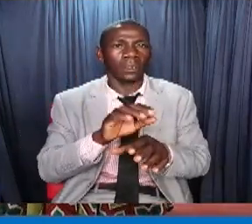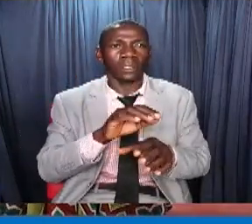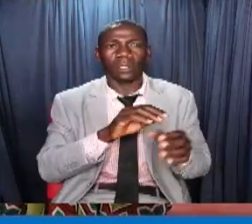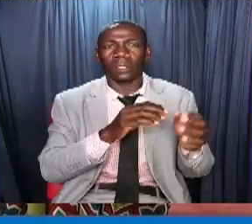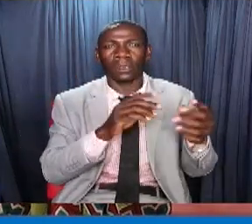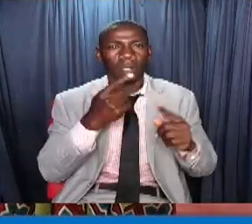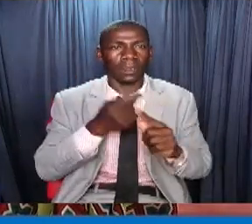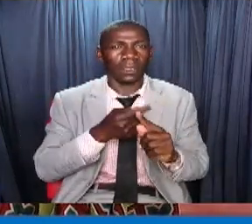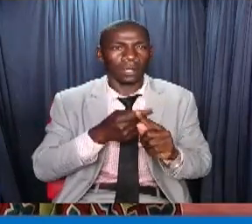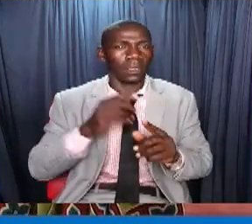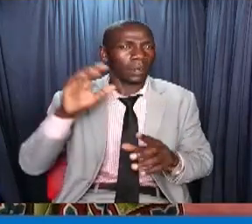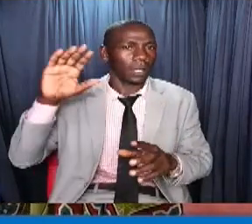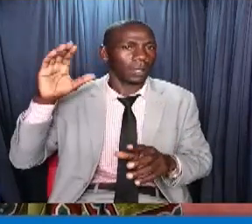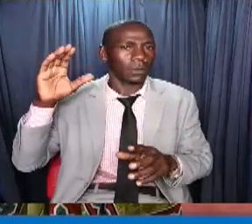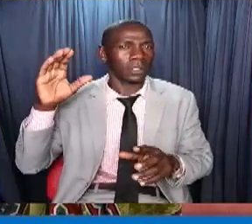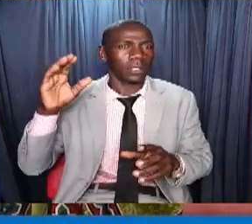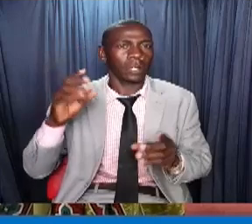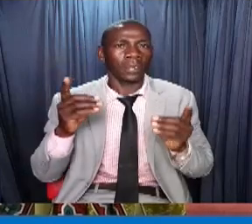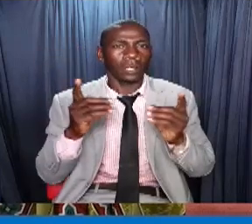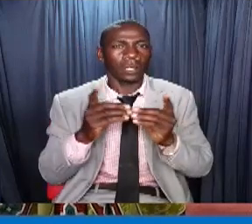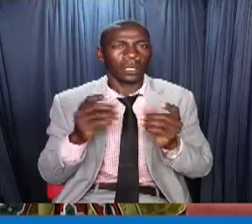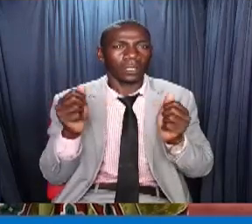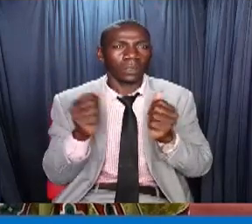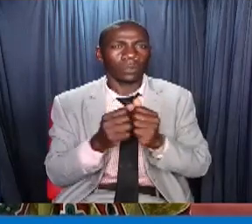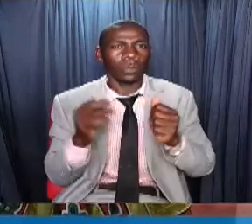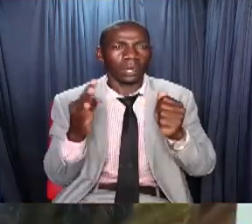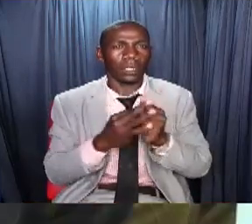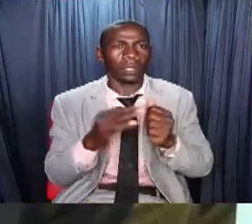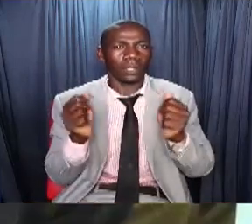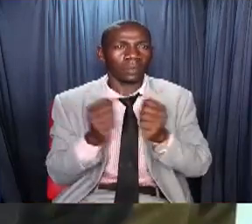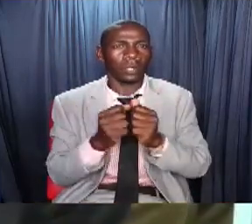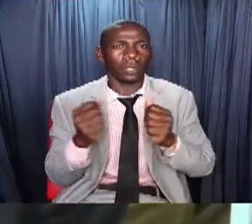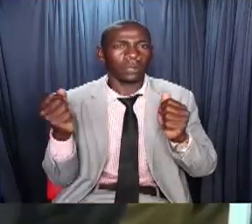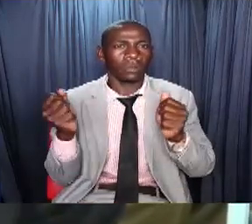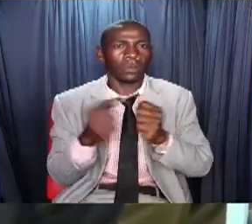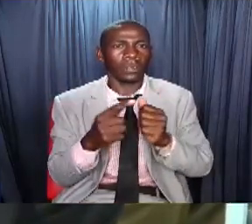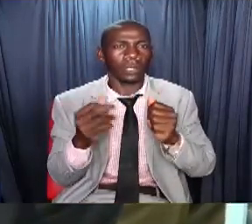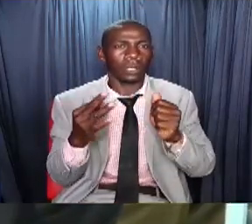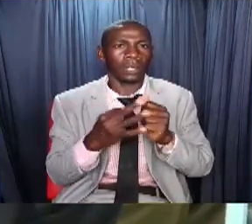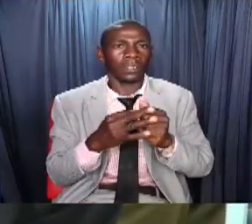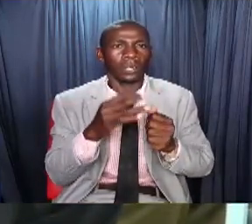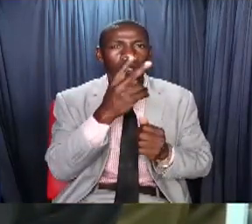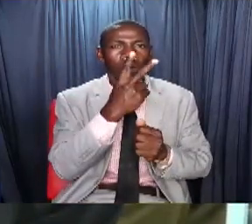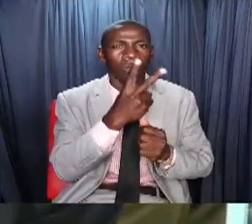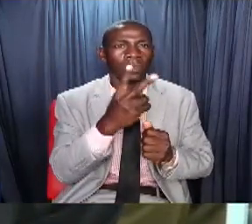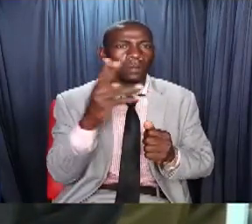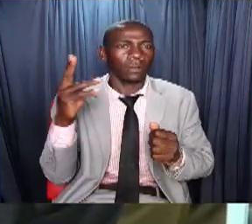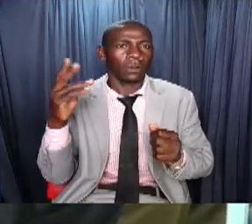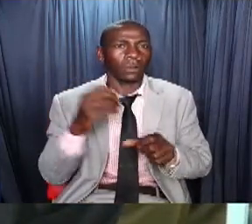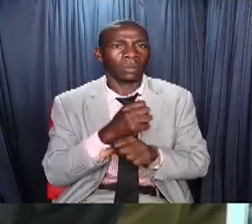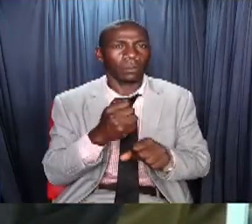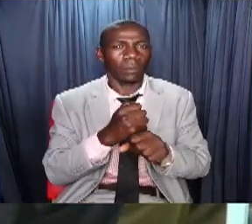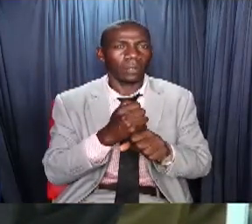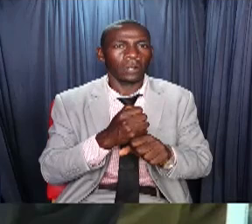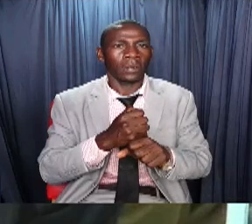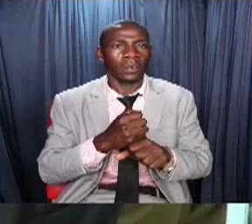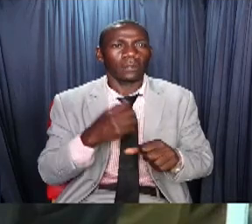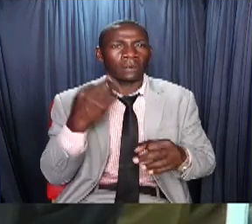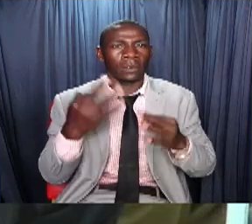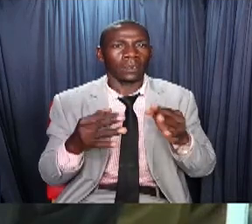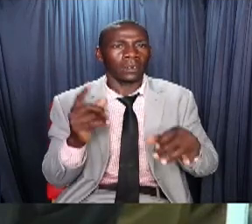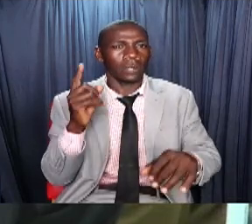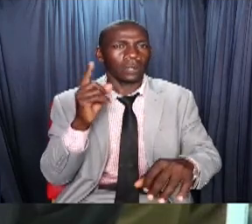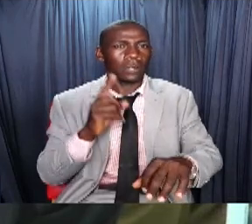Kinango. Leo tarehe 18 mwezi wa 8 mwaka wa 2024. Hii ni mara ya tatu